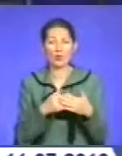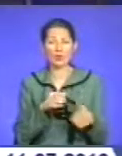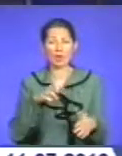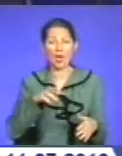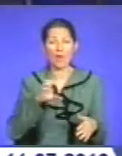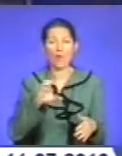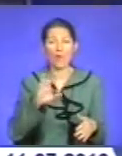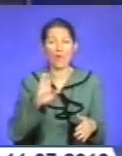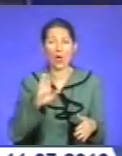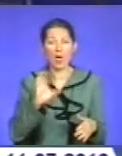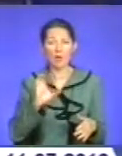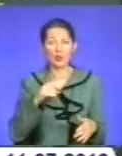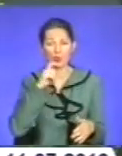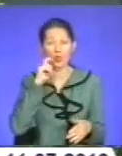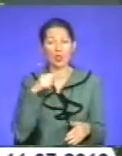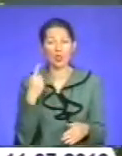в області.